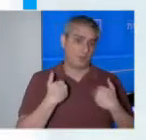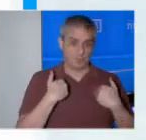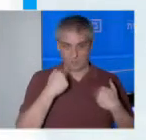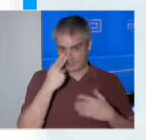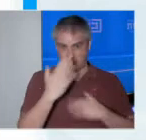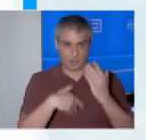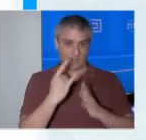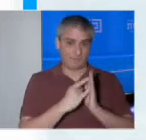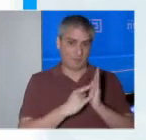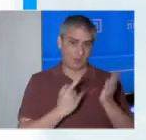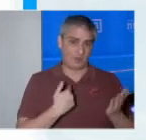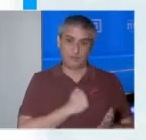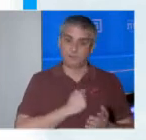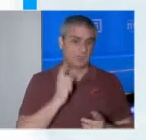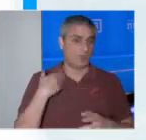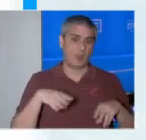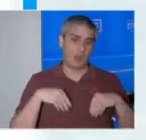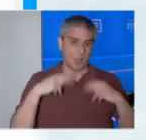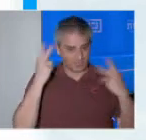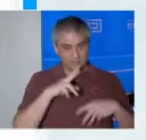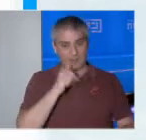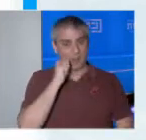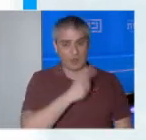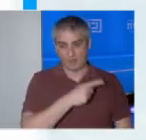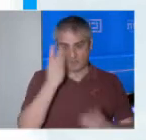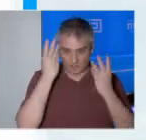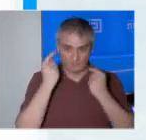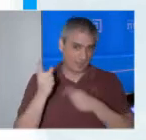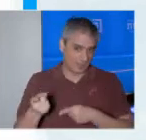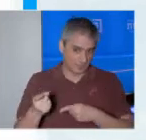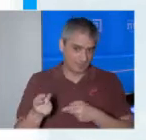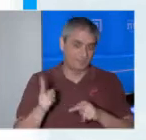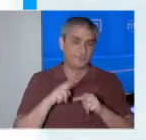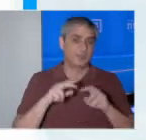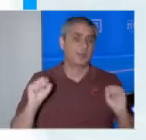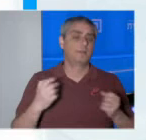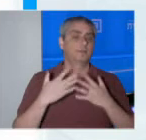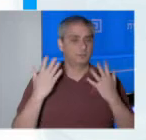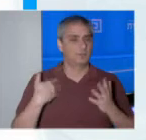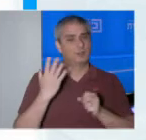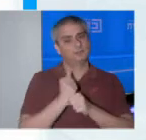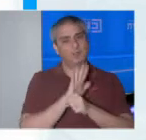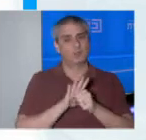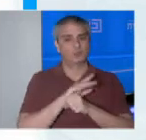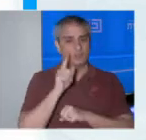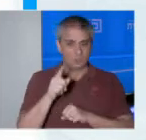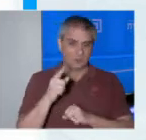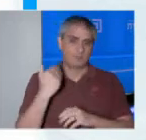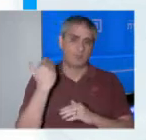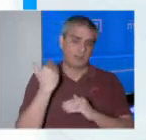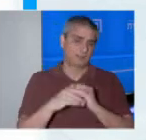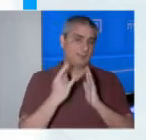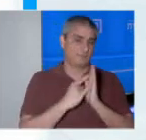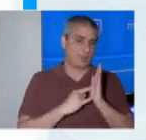אנחנו אלו שניסינו לקדם את החוק. לצערי, לא הייתה הסכמה בין כחול לבן לחרדים. אחרי מאמץ גדול, הצלחנו